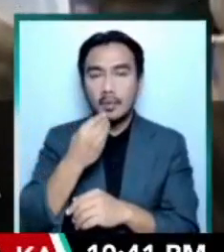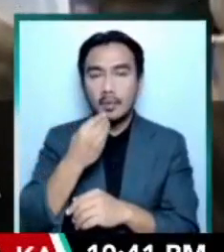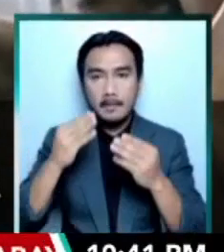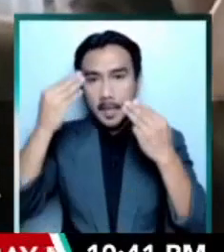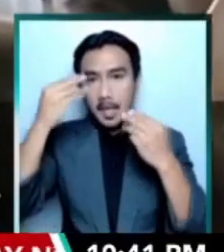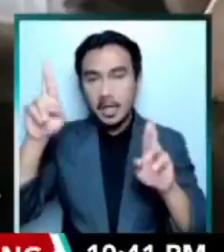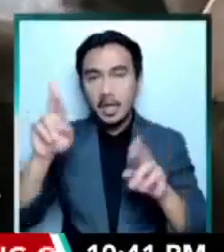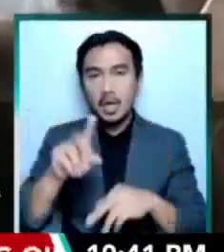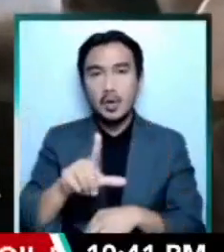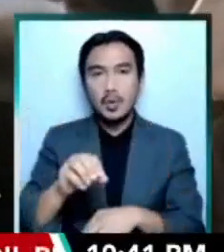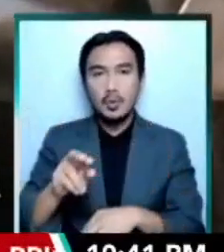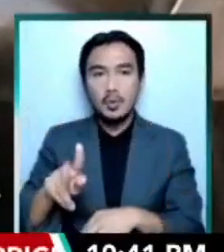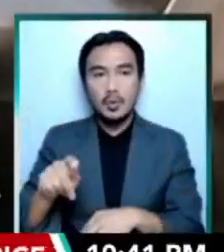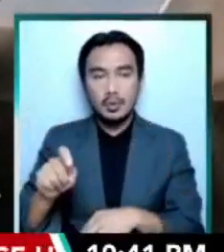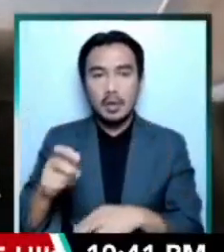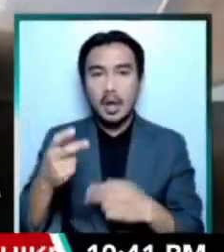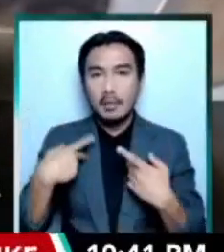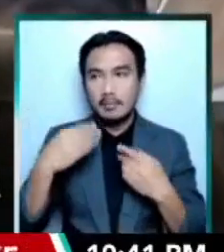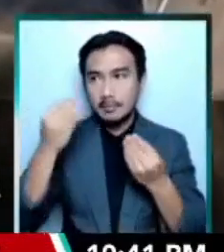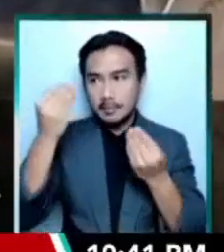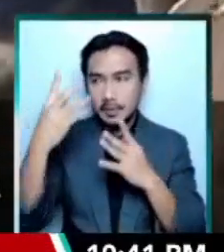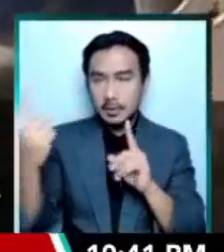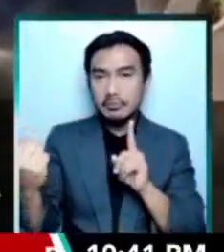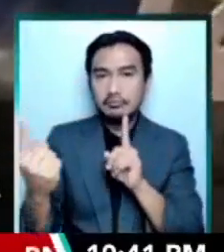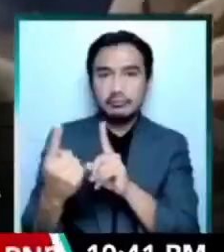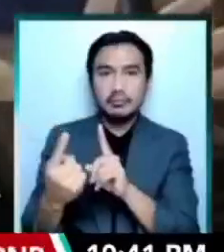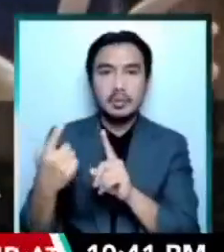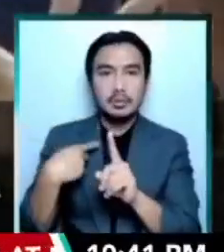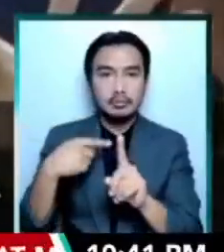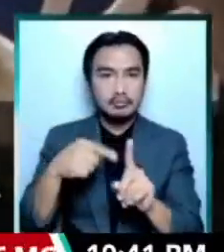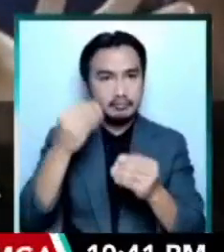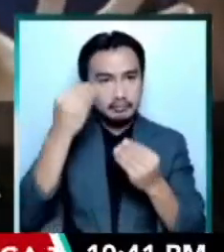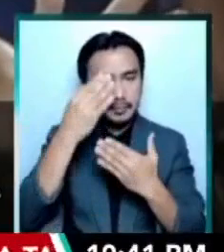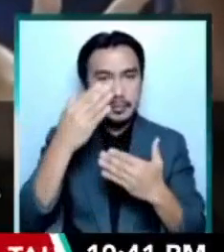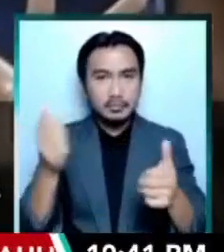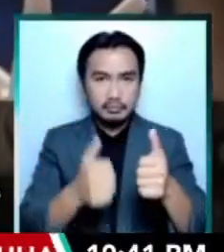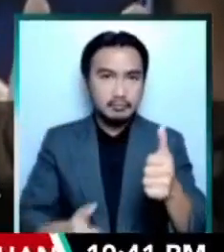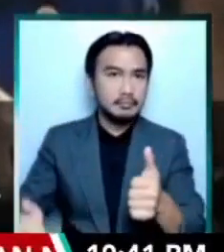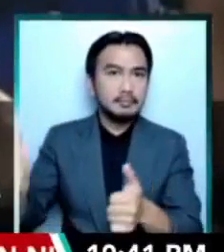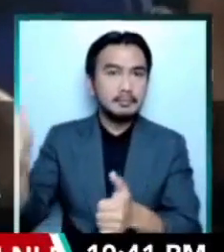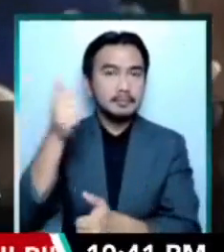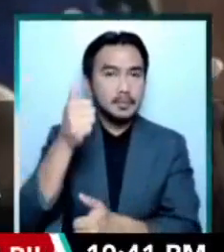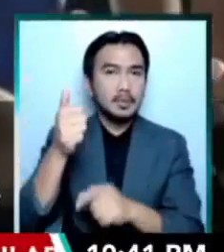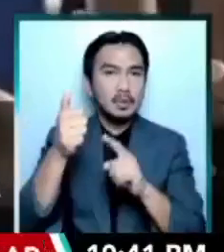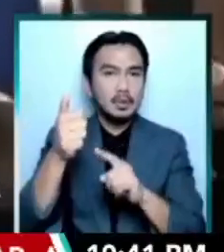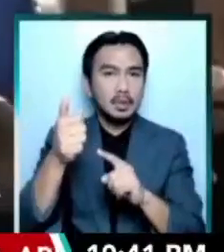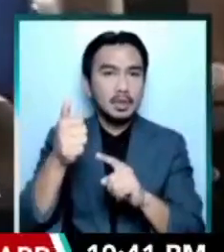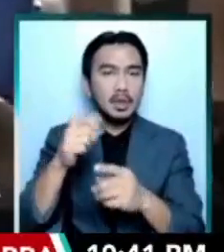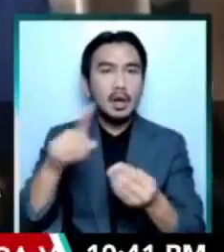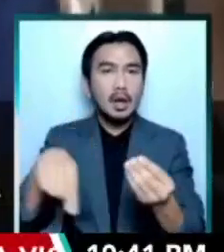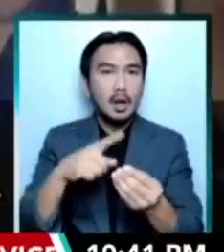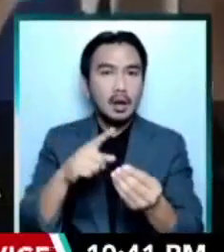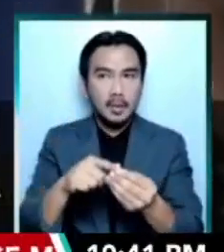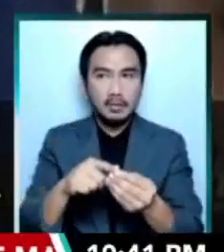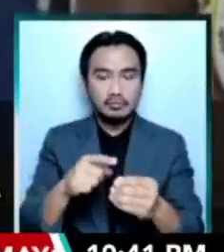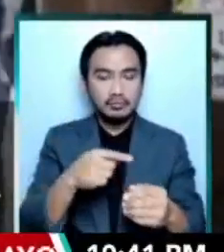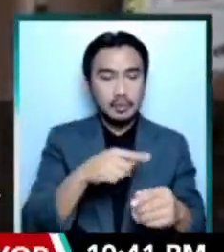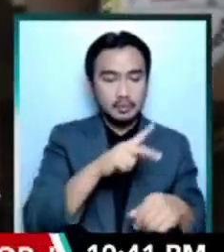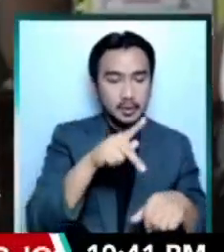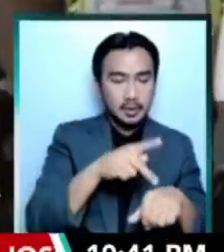doon sinabi ni Moreno na igigit niya ang panalo ng Pilipinas laban sa China sa The Hague kaugnay sa issue ng West Philippine